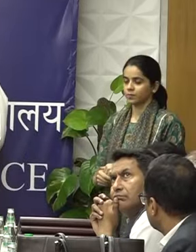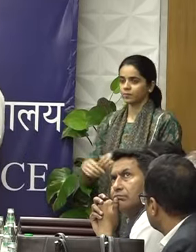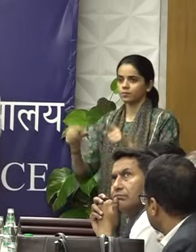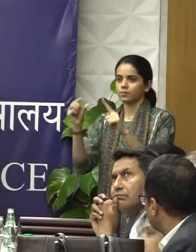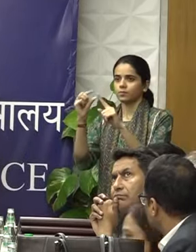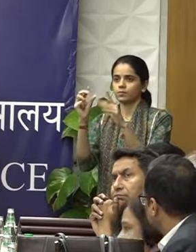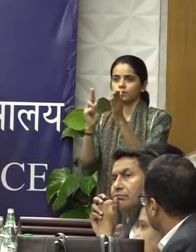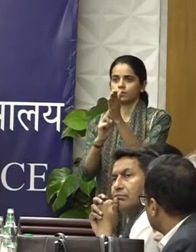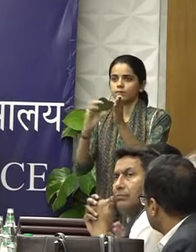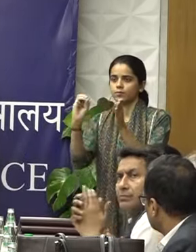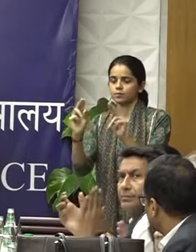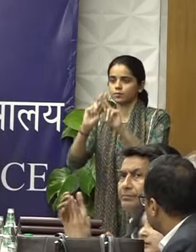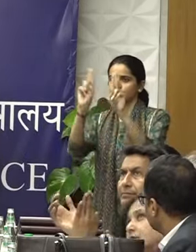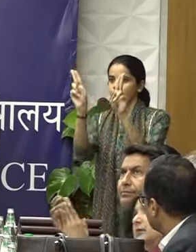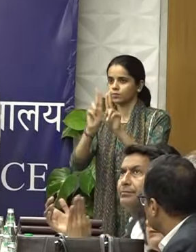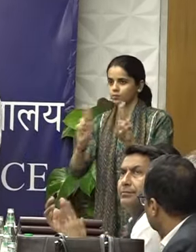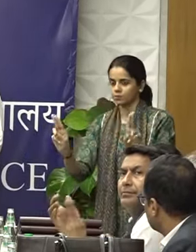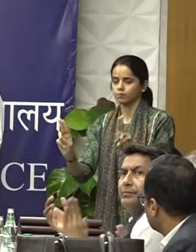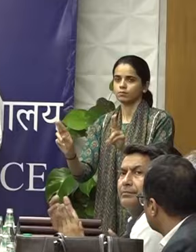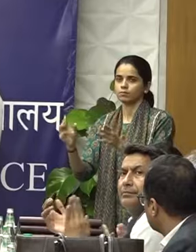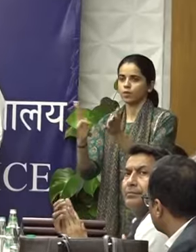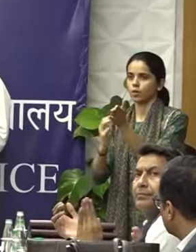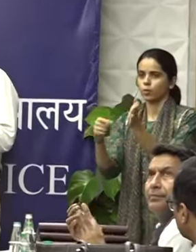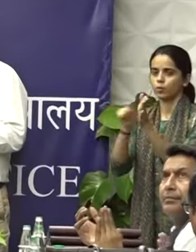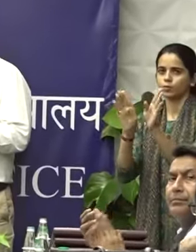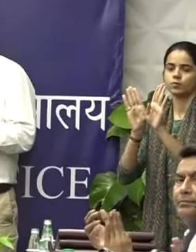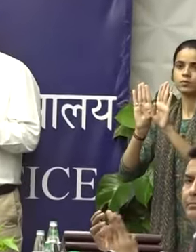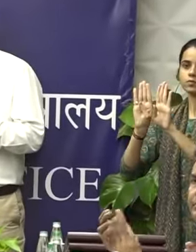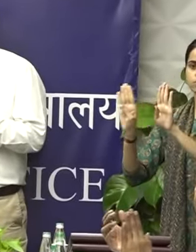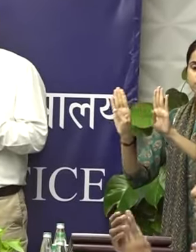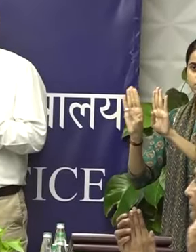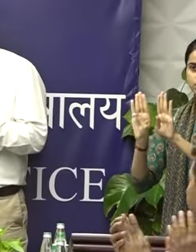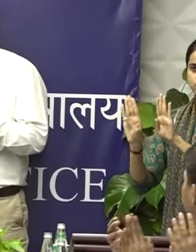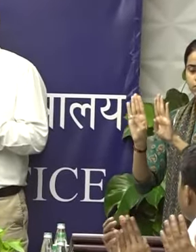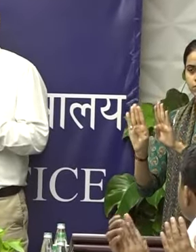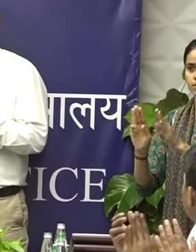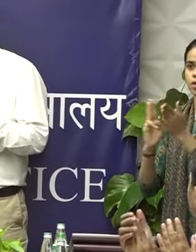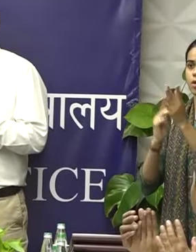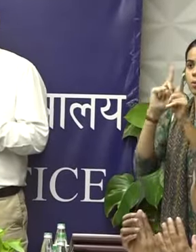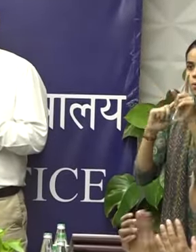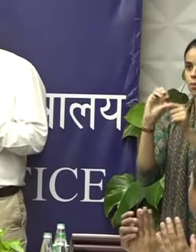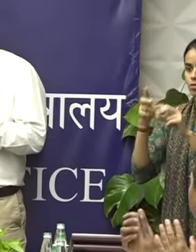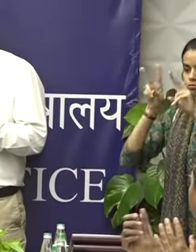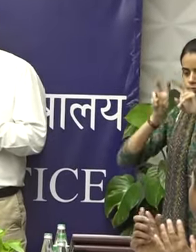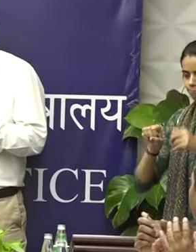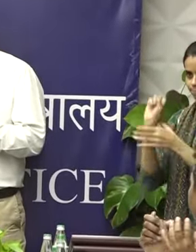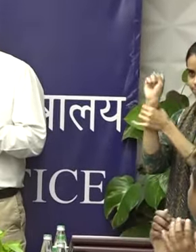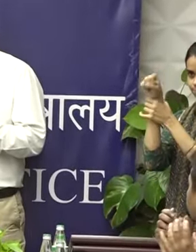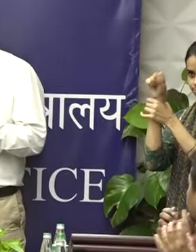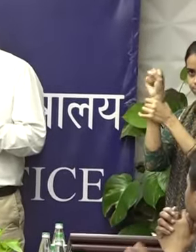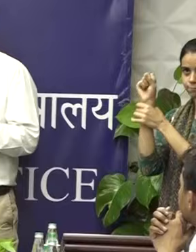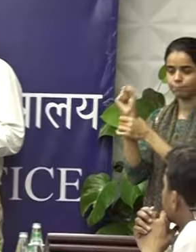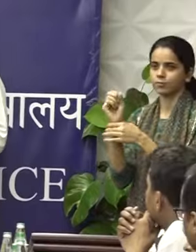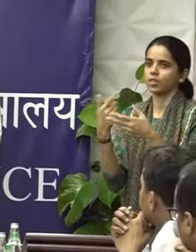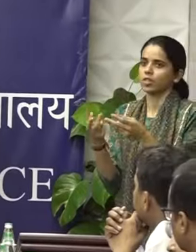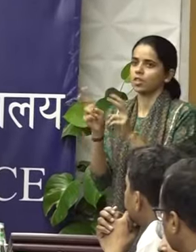पीएनडो इंटरनेशनल के प्रतिनिधित्व कर रहे हैं सर हमारे मध्य उपस्थित हैं। मायो इलेक्ट्रिक एंड के रिसर्च एंड डेवलपमेंट के लिए